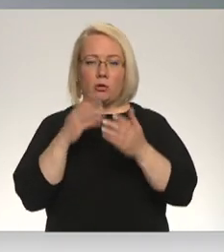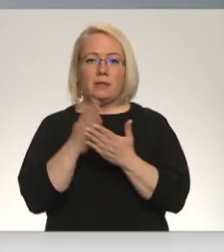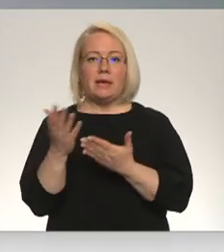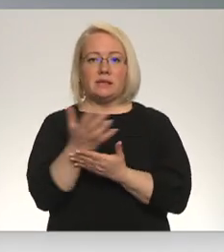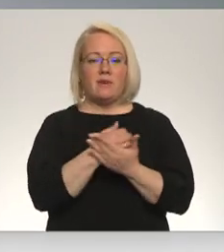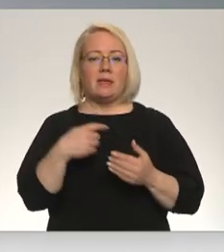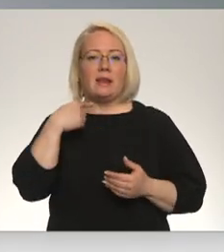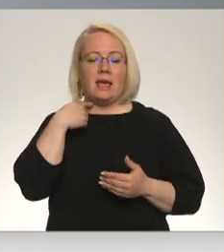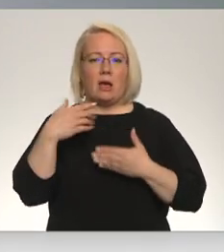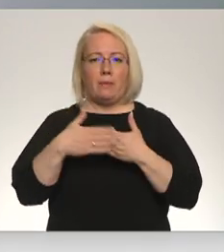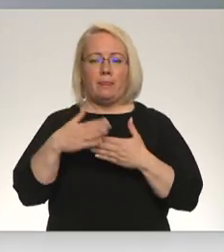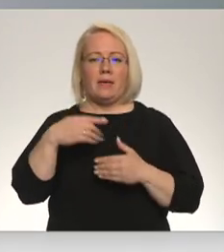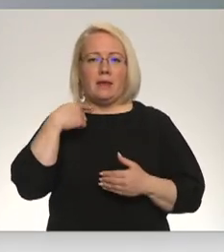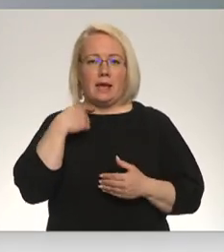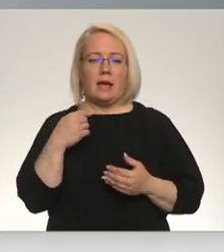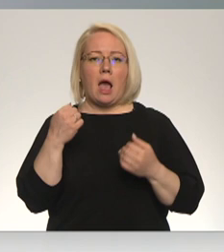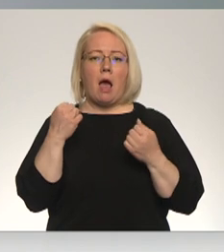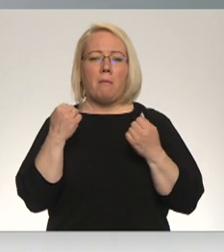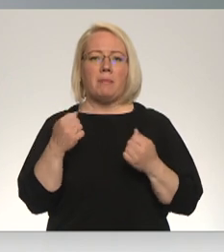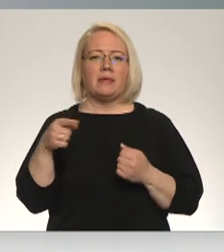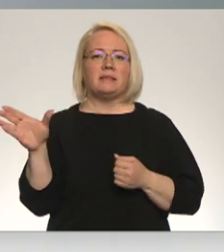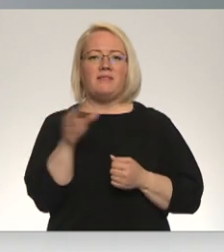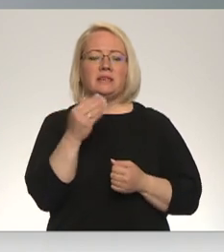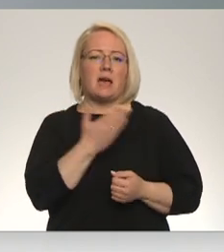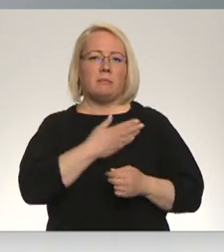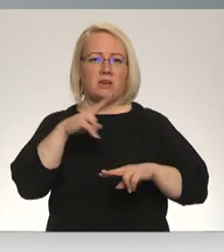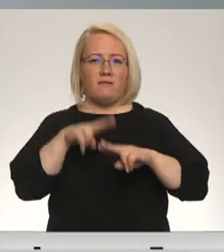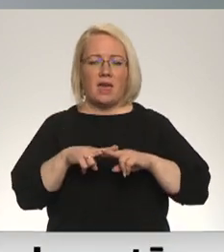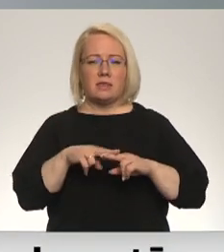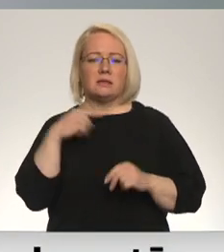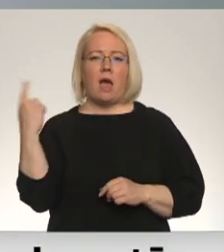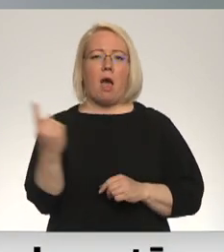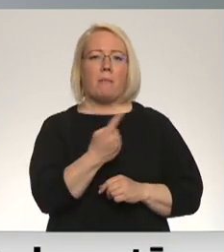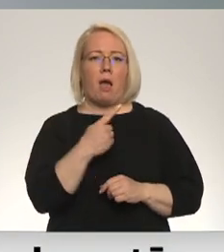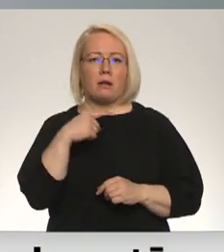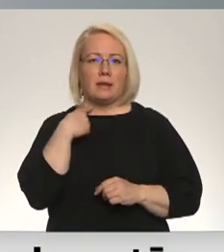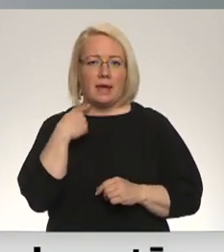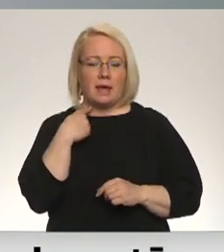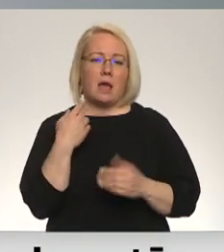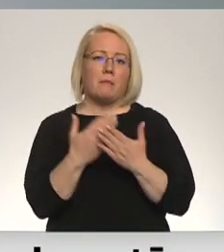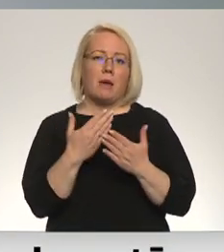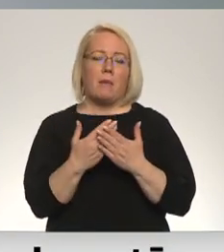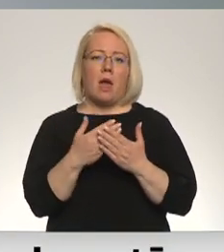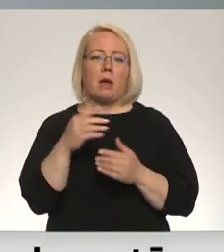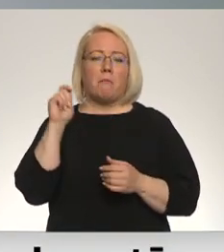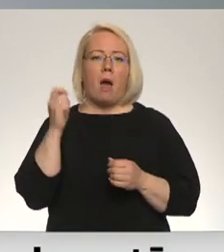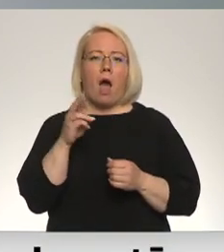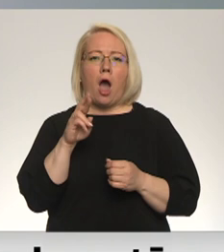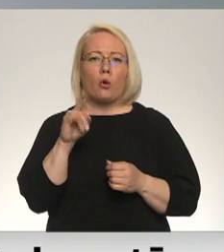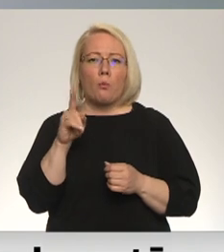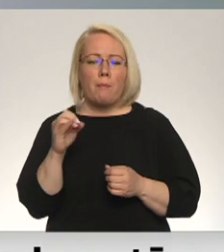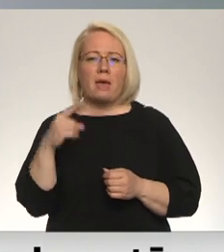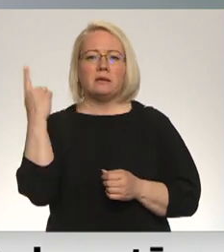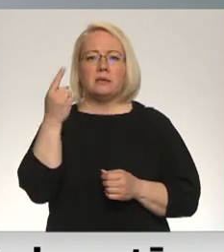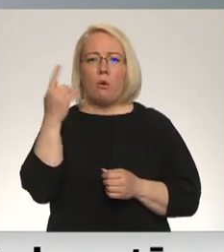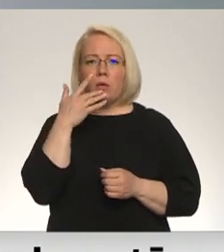Rīgā un pie Rīgā, pamatā tās ir visas apdzīvotās vietas apkārt Rīgai, pieņemsim Mārupe,